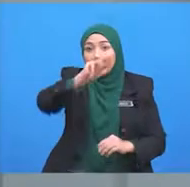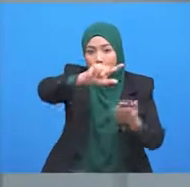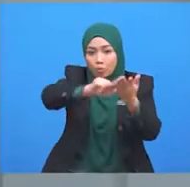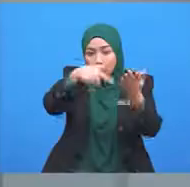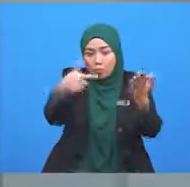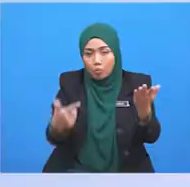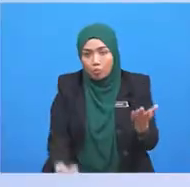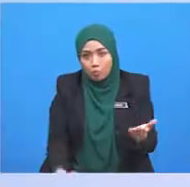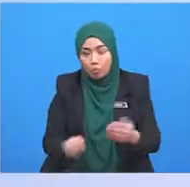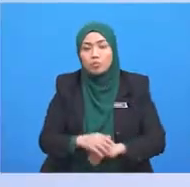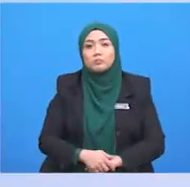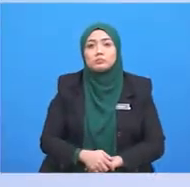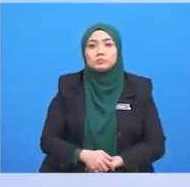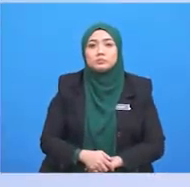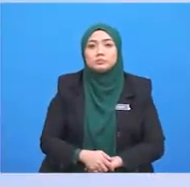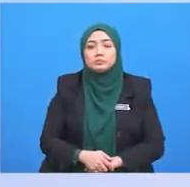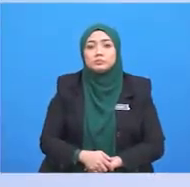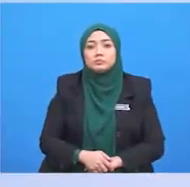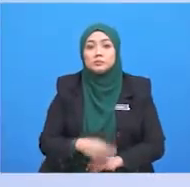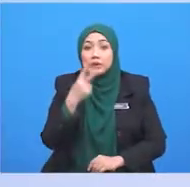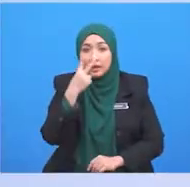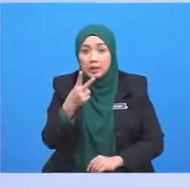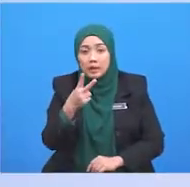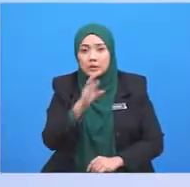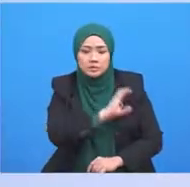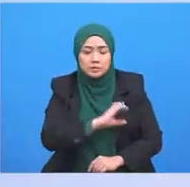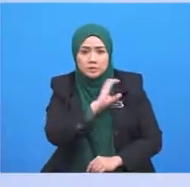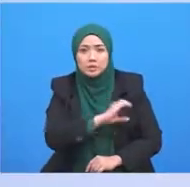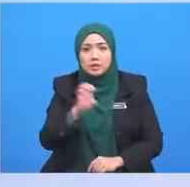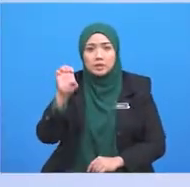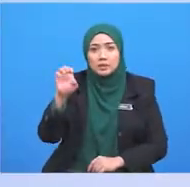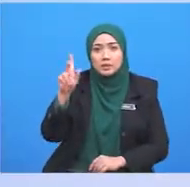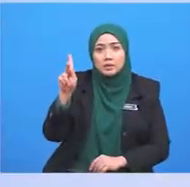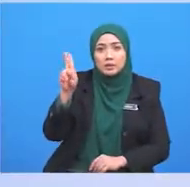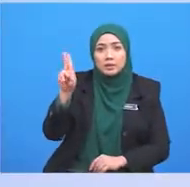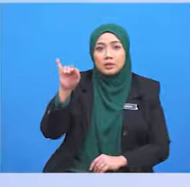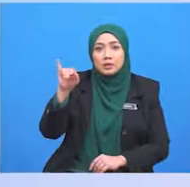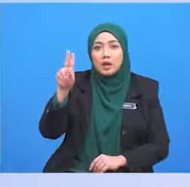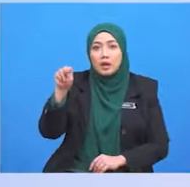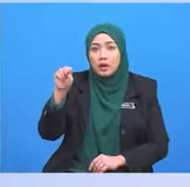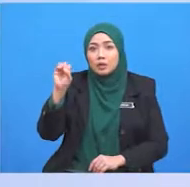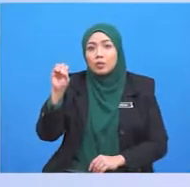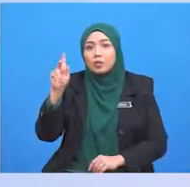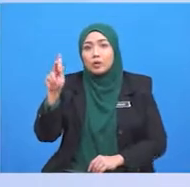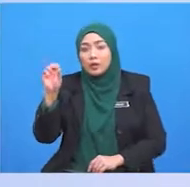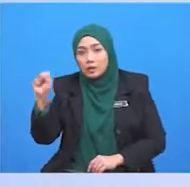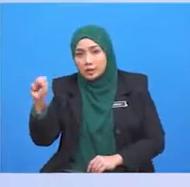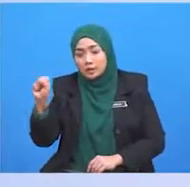Sekarang, kita lihat dahulu ciri-ciri yang terdapat di permukaan bumi semasa terjadinya musim equinox.